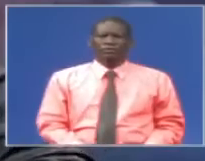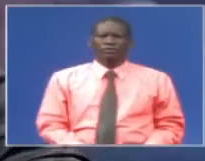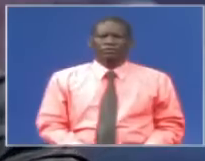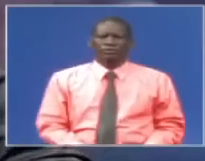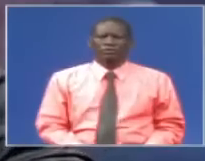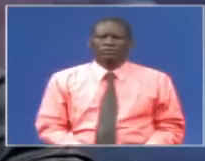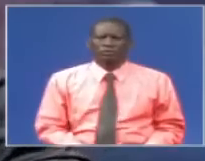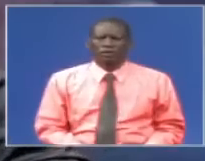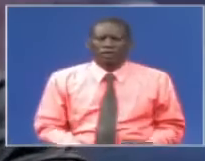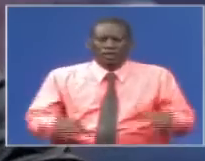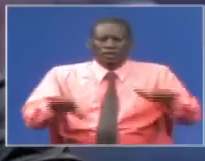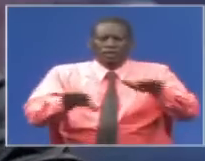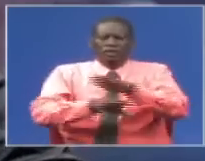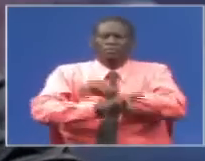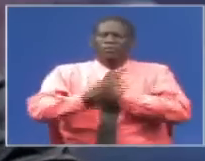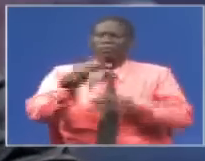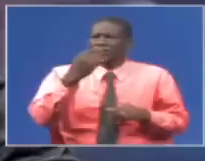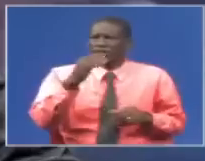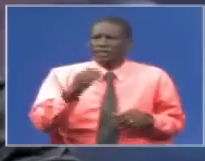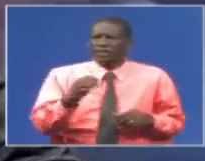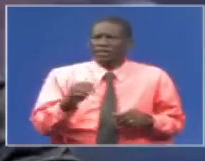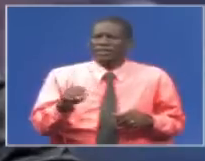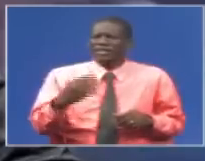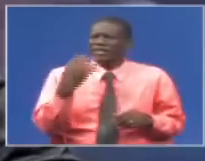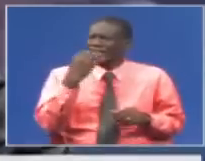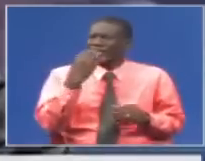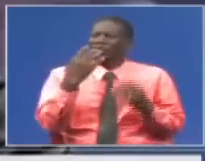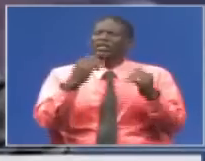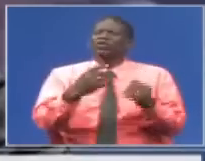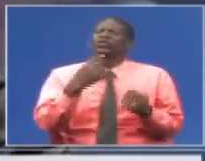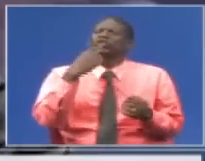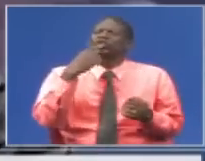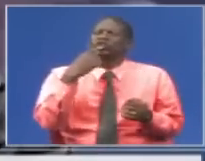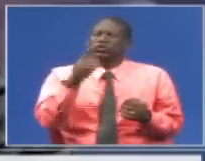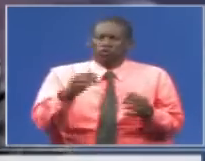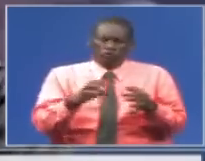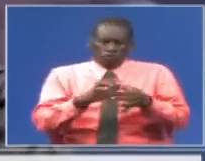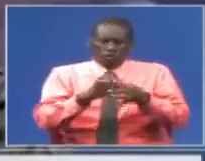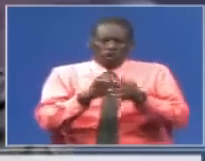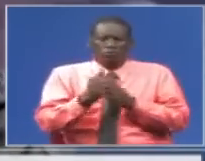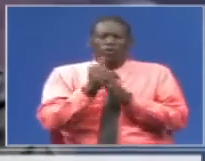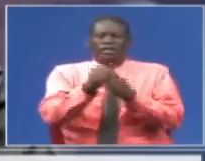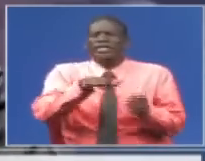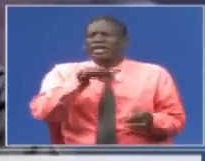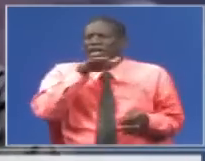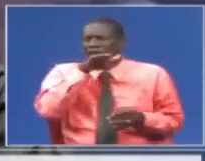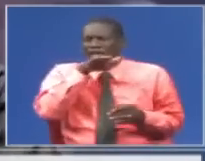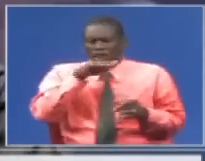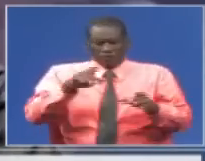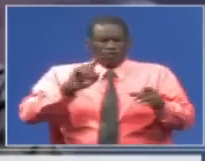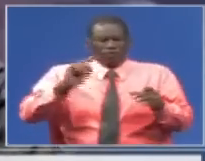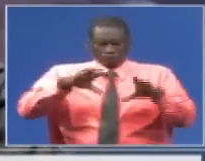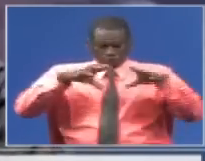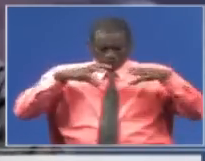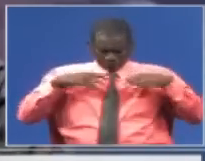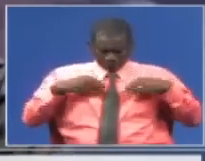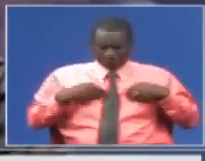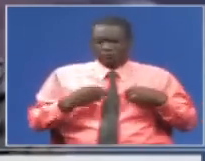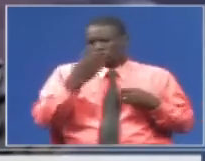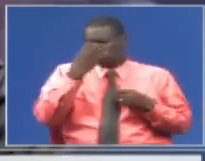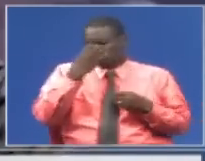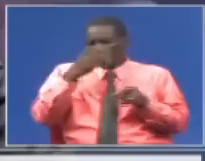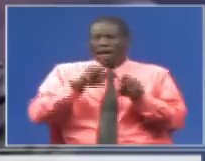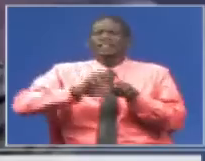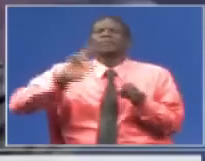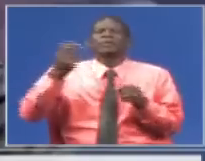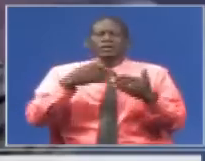Na mtazamaji, naibu rais Rigathi Gachagua sasa anamtaka kiongozi wa Azimio Raila Odinga kumtambua rais William Ruto kama rais